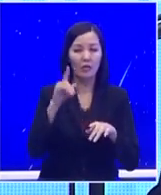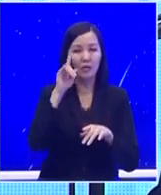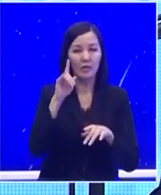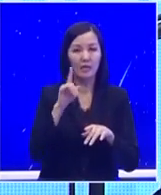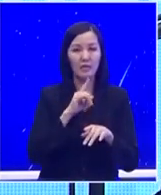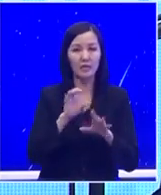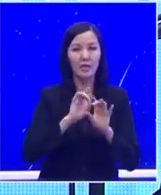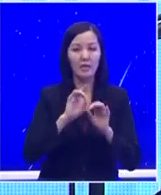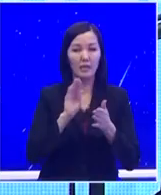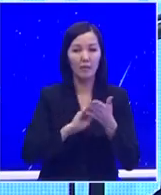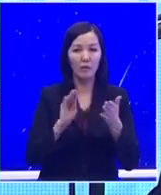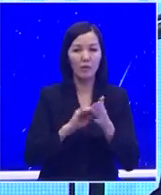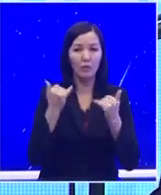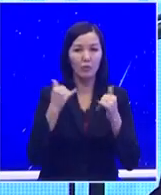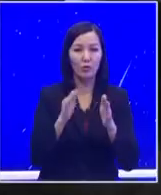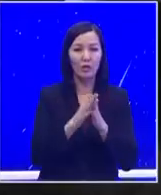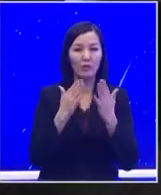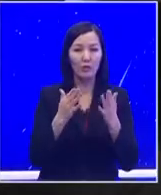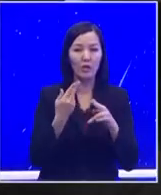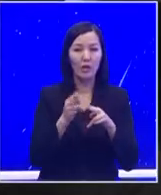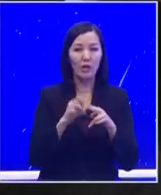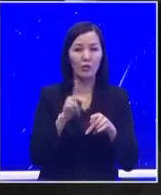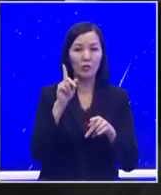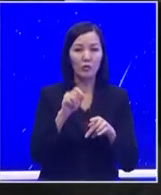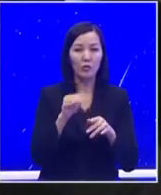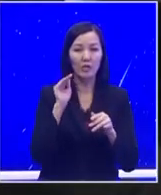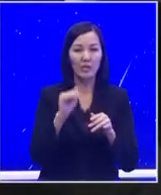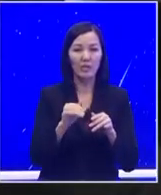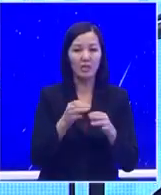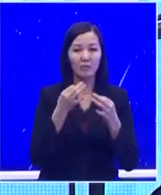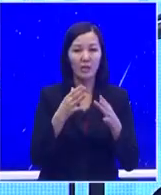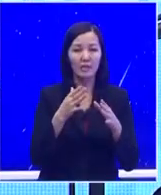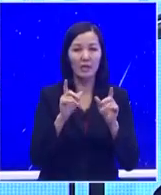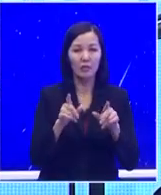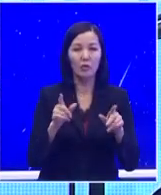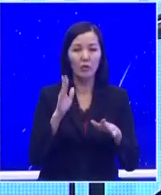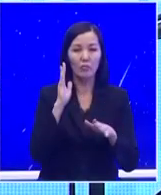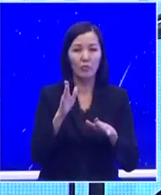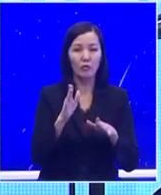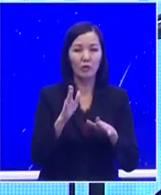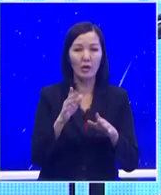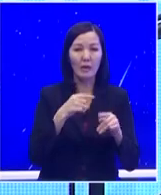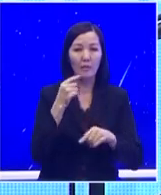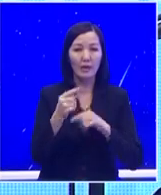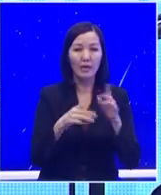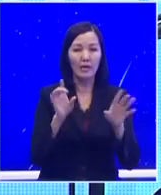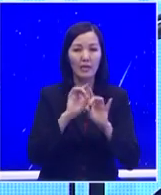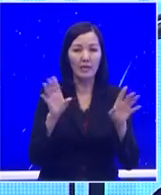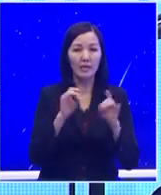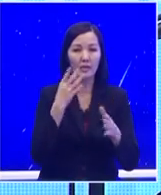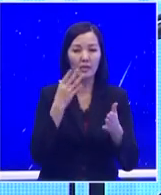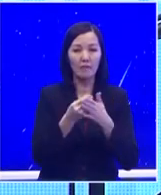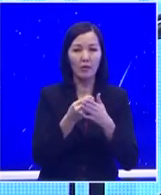напишет уникальную книгу, в которой сотни тысяч простых людей для будущих поколений расскажет